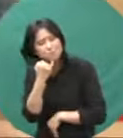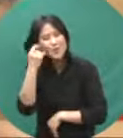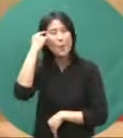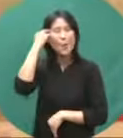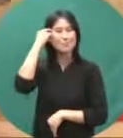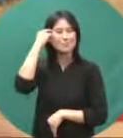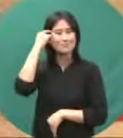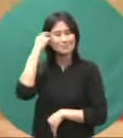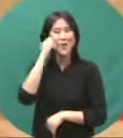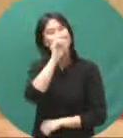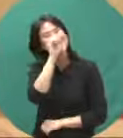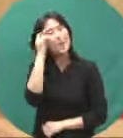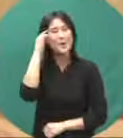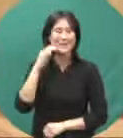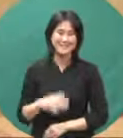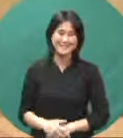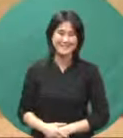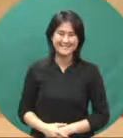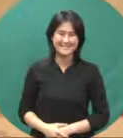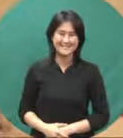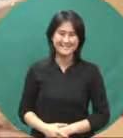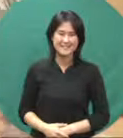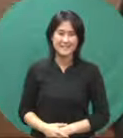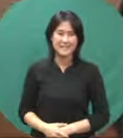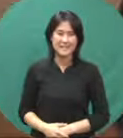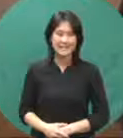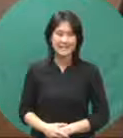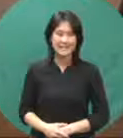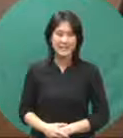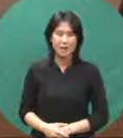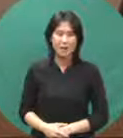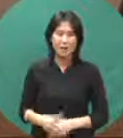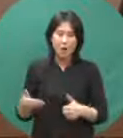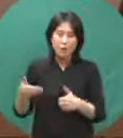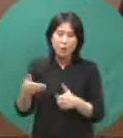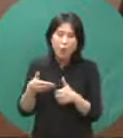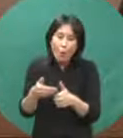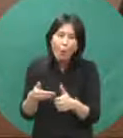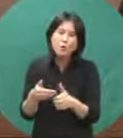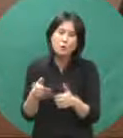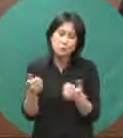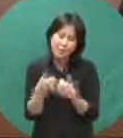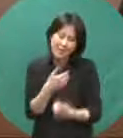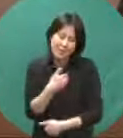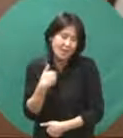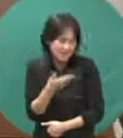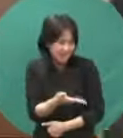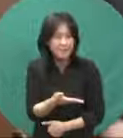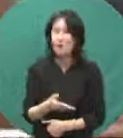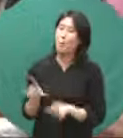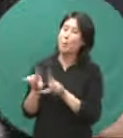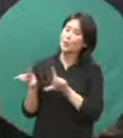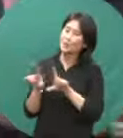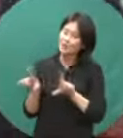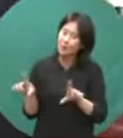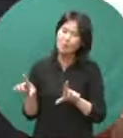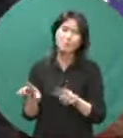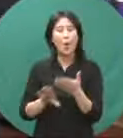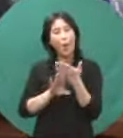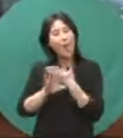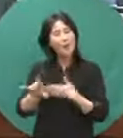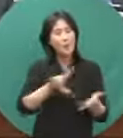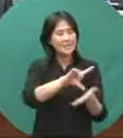なりますし、はい、とってもいいと思います。 はい、アイアイキッズで子育ての悩みも相談していいんですか？ もちろん OK ですよ。